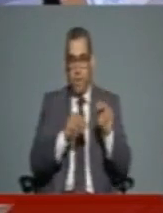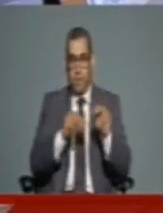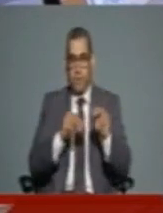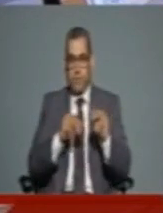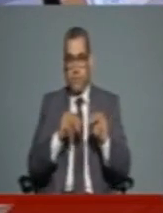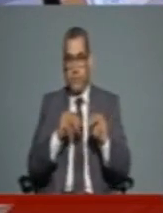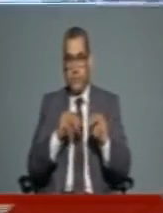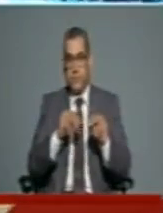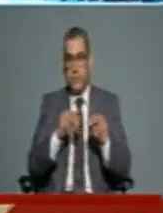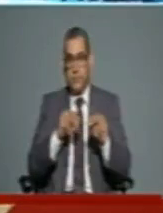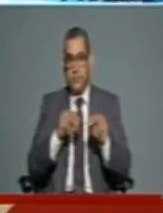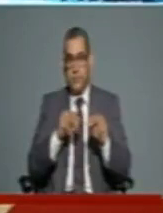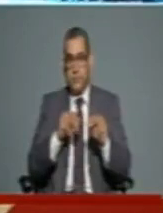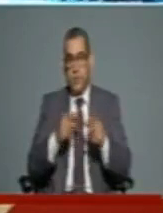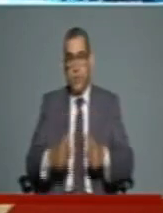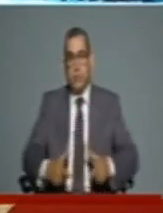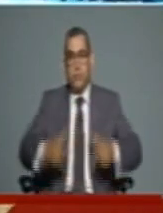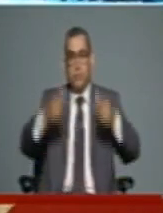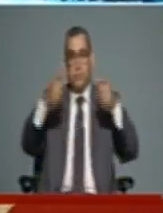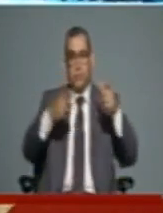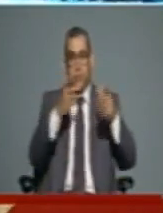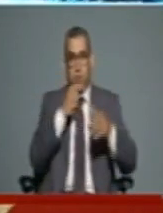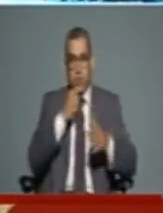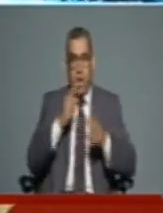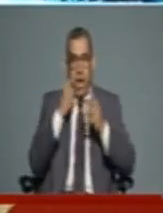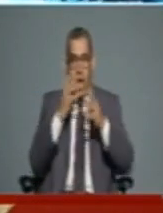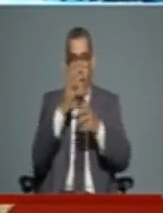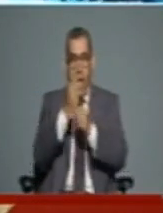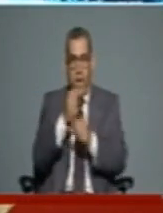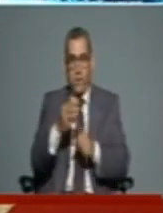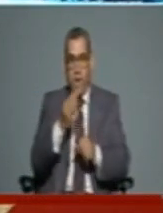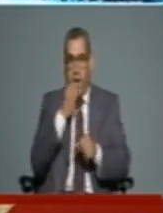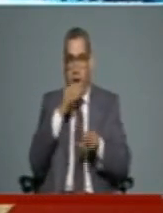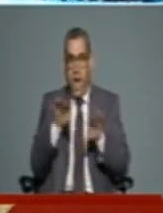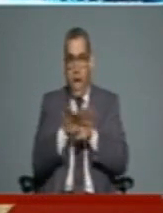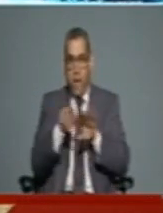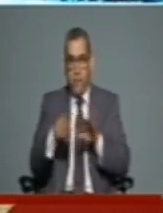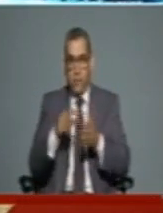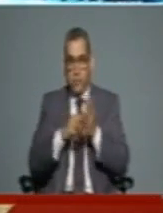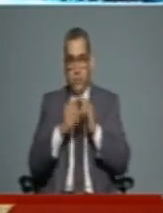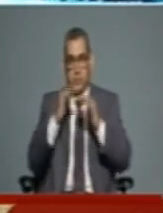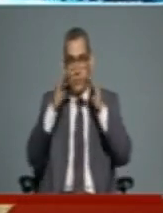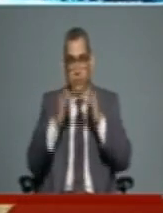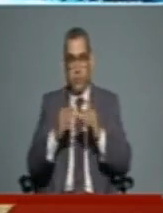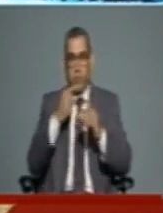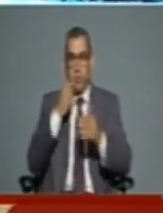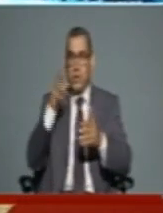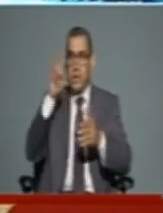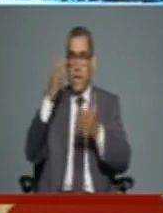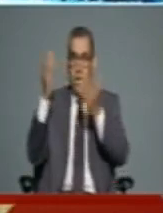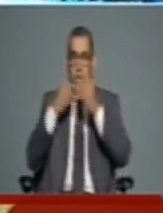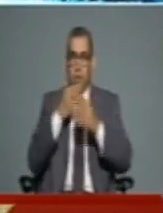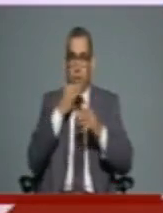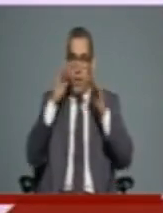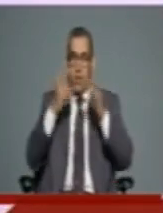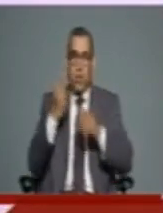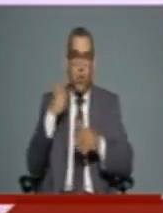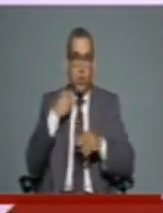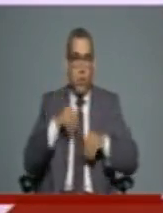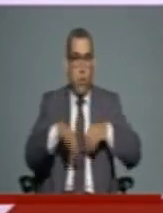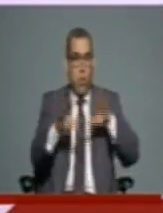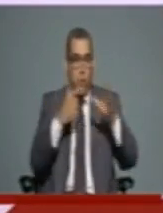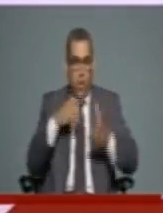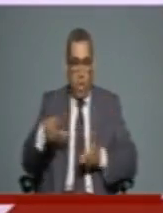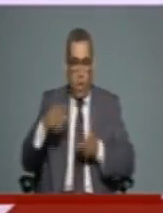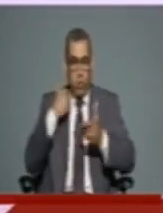طبعا الصوامع هتحافظ لنا على القمح وهتقلل الفاقد، عشان بس اقول الفاقد، والفاقد لما انا